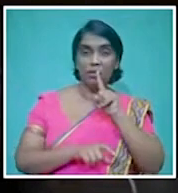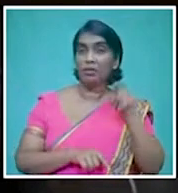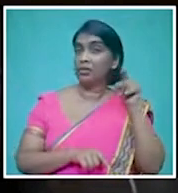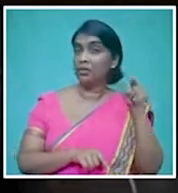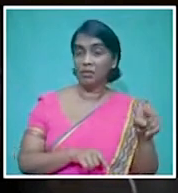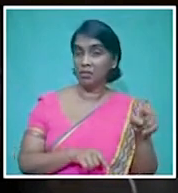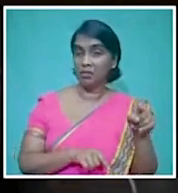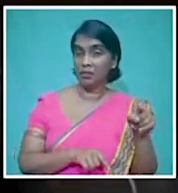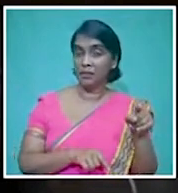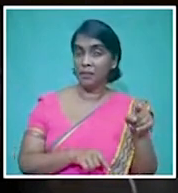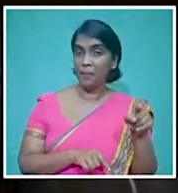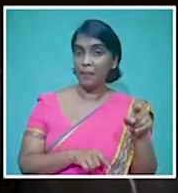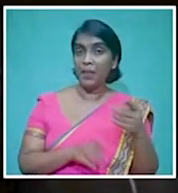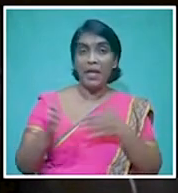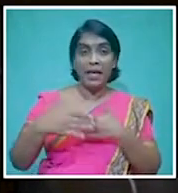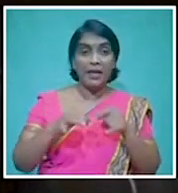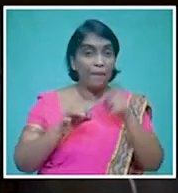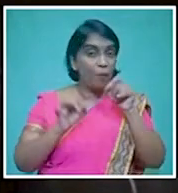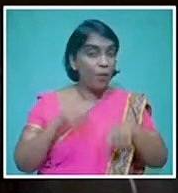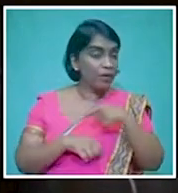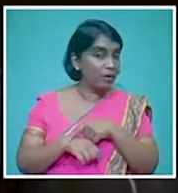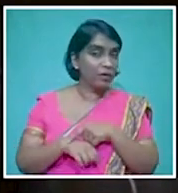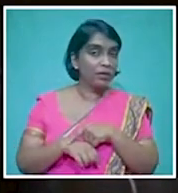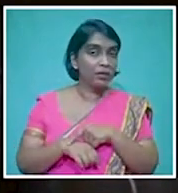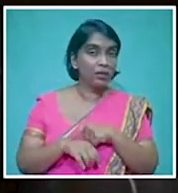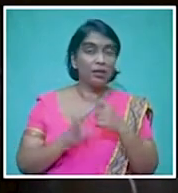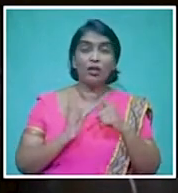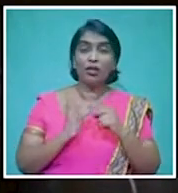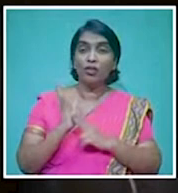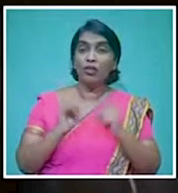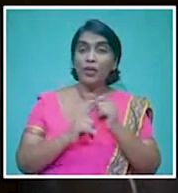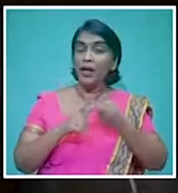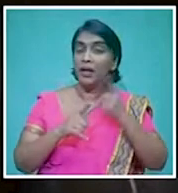ඔහුගේ කැබිනට් එකවත් UNP එකේ තියෙන